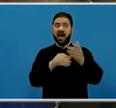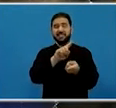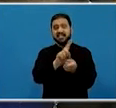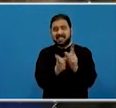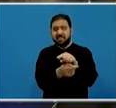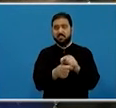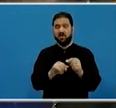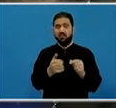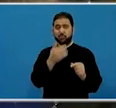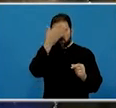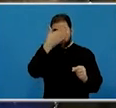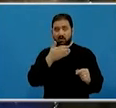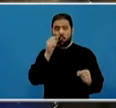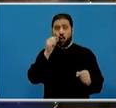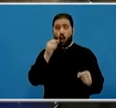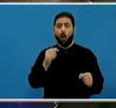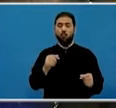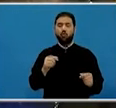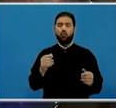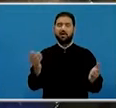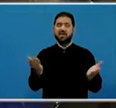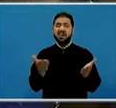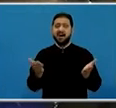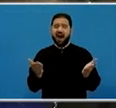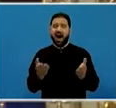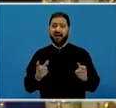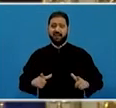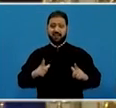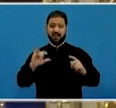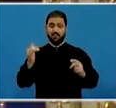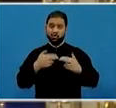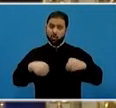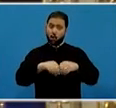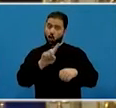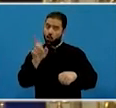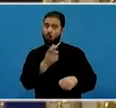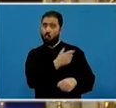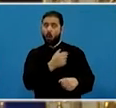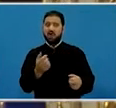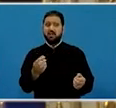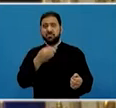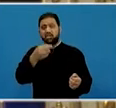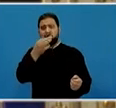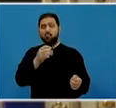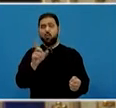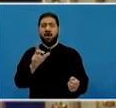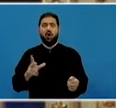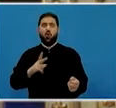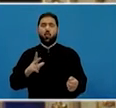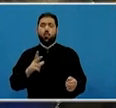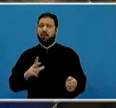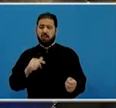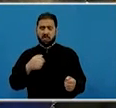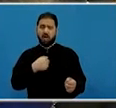egoist al secolului al XXI-lea în care trăim și noi, nu poate să se dezică de ceea ce este el prin ființa lui și prin